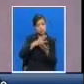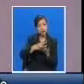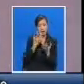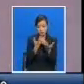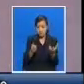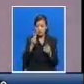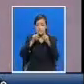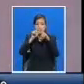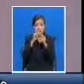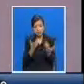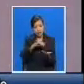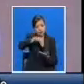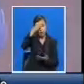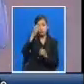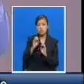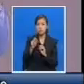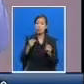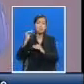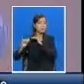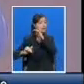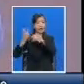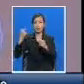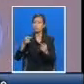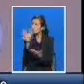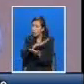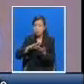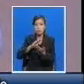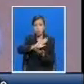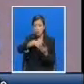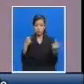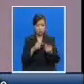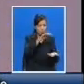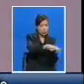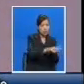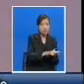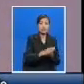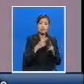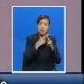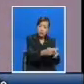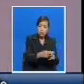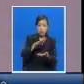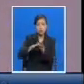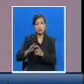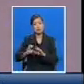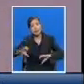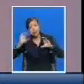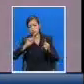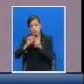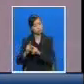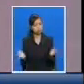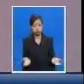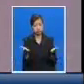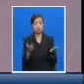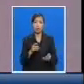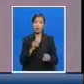อการเรียนการสอนและพัฒนาทั้งโรงเรียนรัฐและโรงเรียนเอกชนสอนศาสนาอิสลามรวมทั้งปอนอและโร